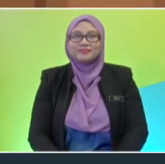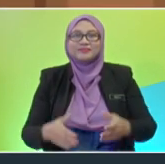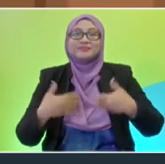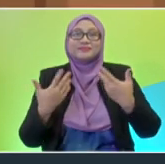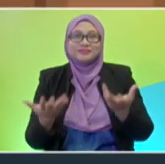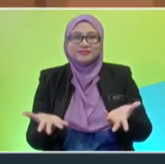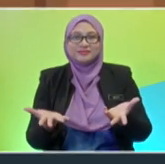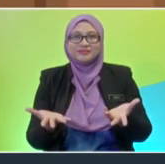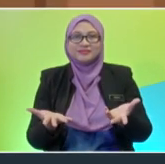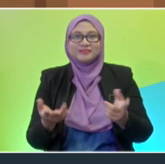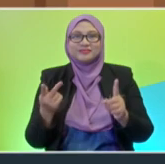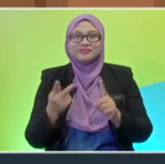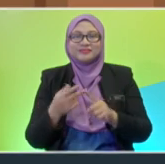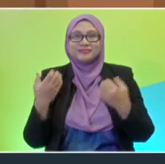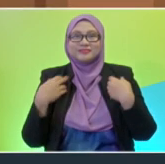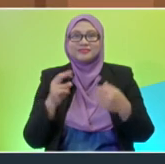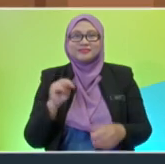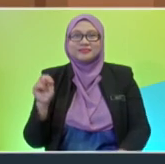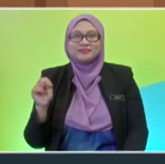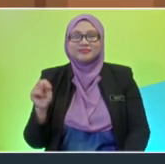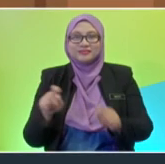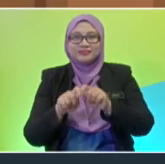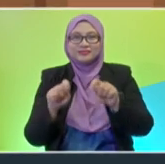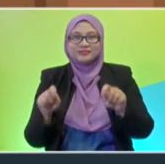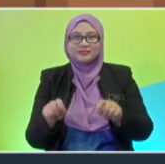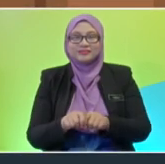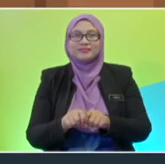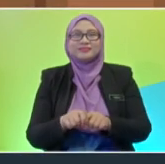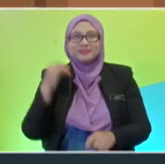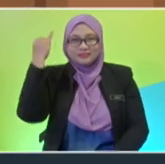Bagaimanakah keadaan kedai tempat Insan bekerja